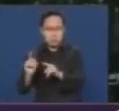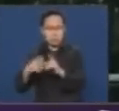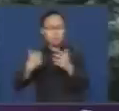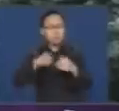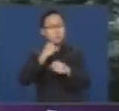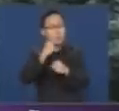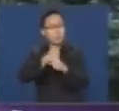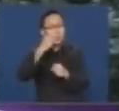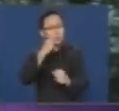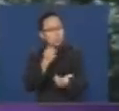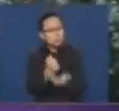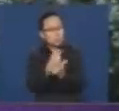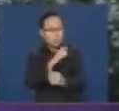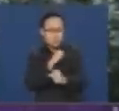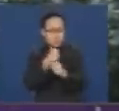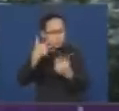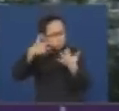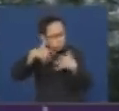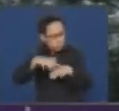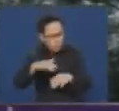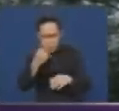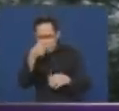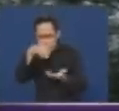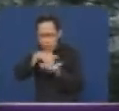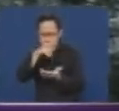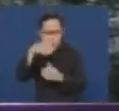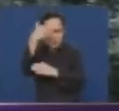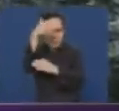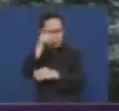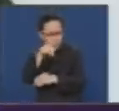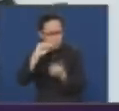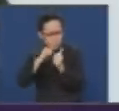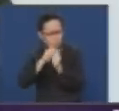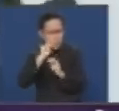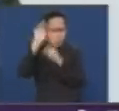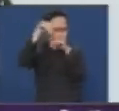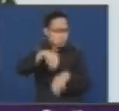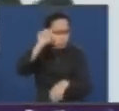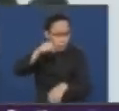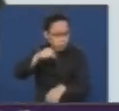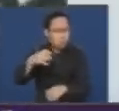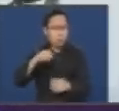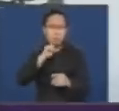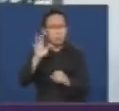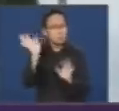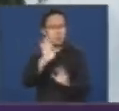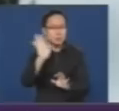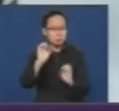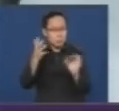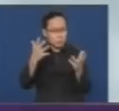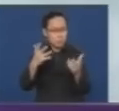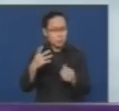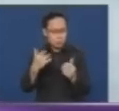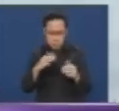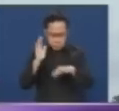สาธารณภัยจังหวัดภูเก็ตได้ประสานข้อมูลไปยังศูนย์เตือนภัยพิบัติแห่งชาติเพื่อยืนยันการแจ้งเตือนปรากฏนะคะว่าใน